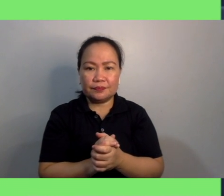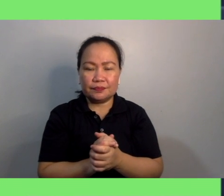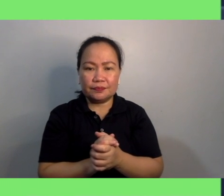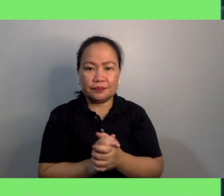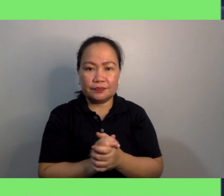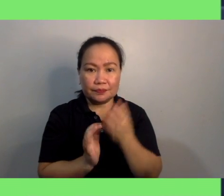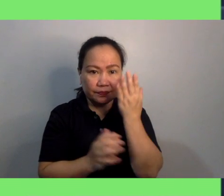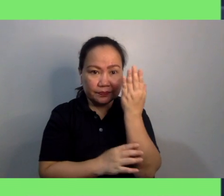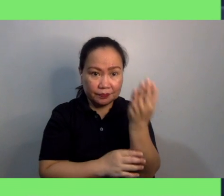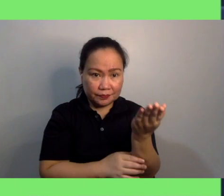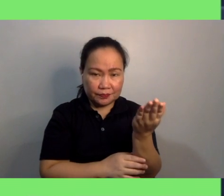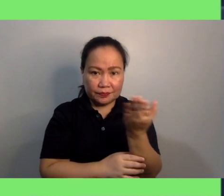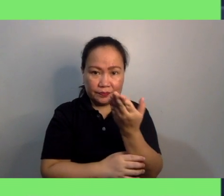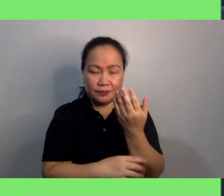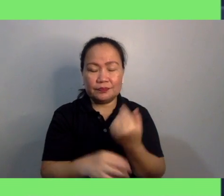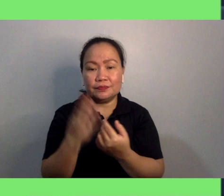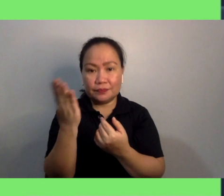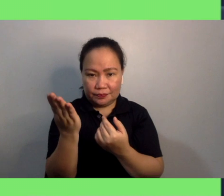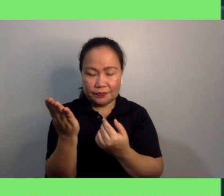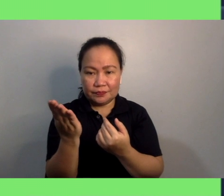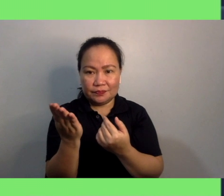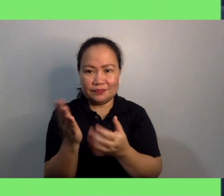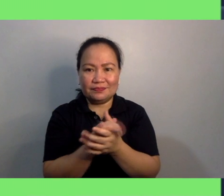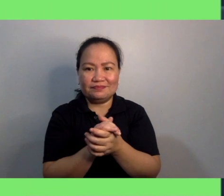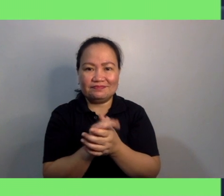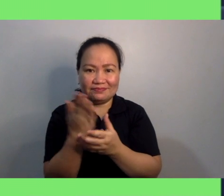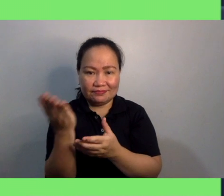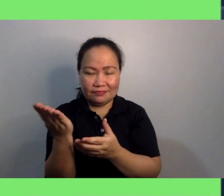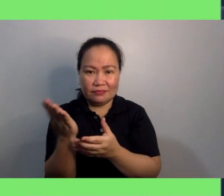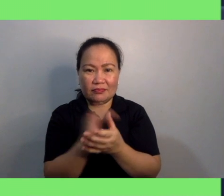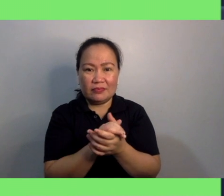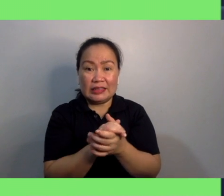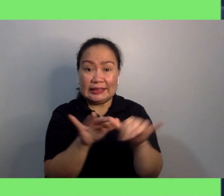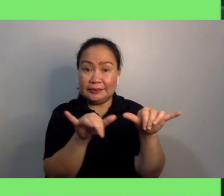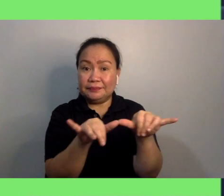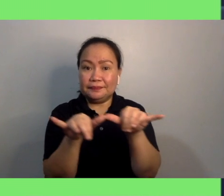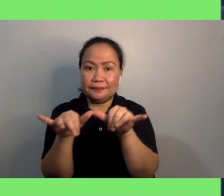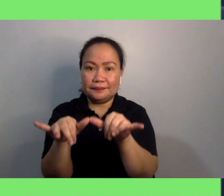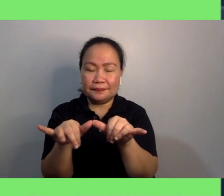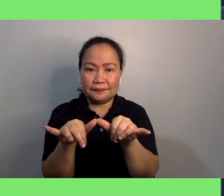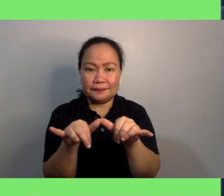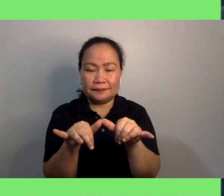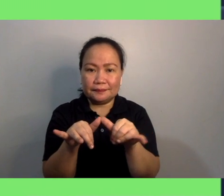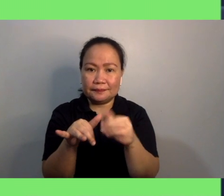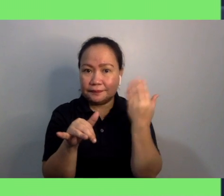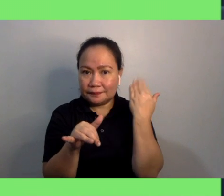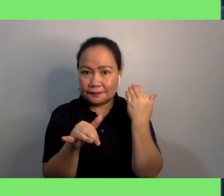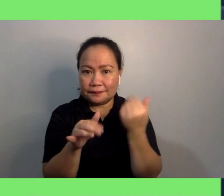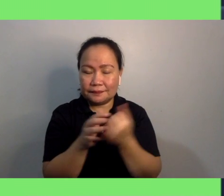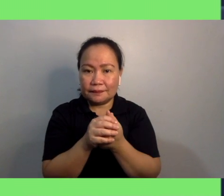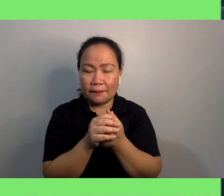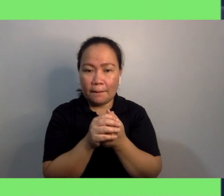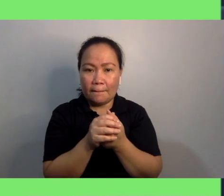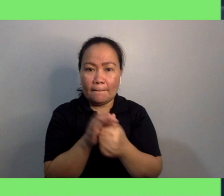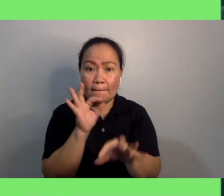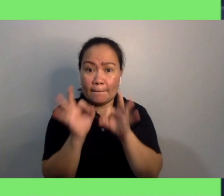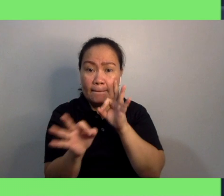Okay, so ito na po yung mga angles natin. Ito yung mineasure natin kanina. So,